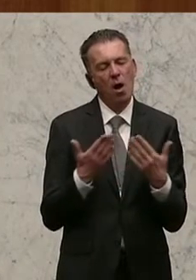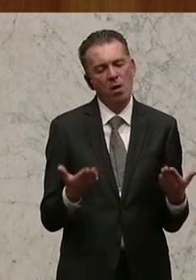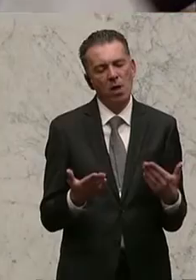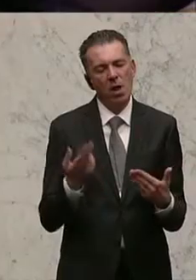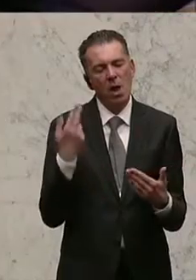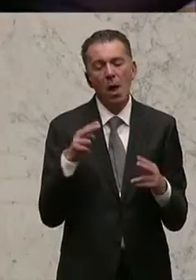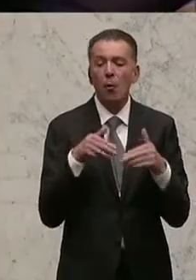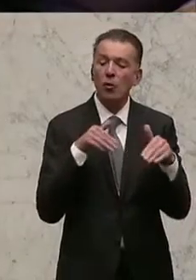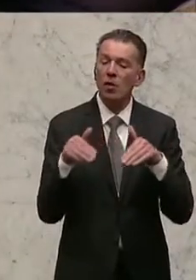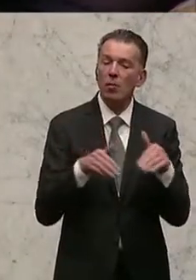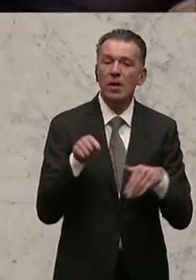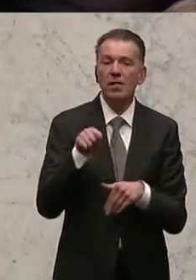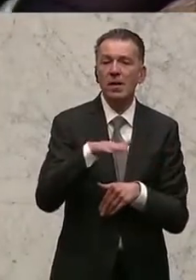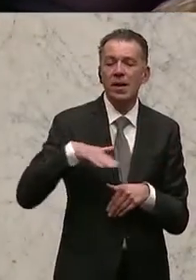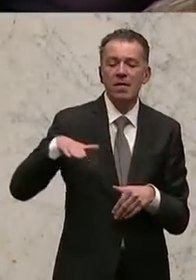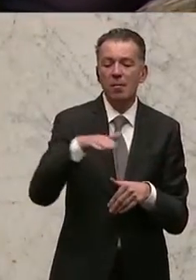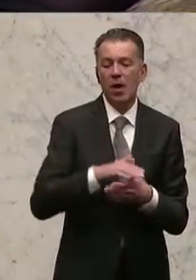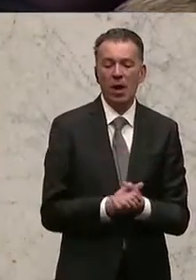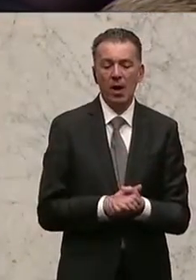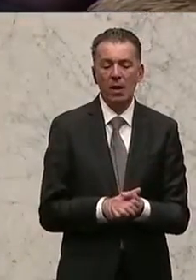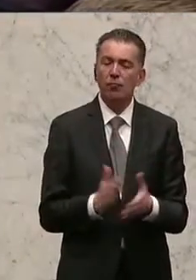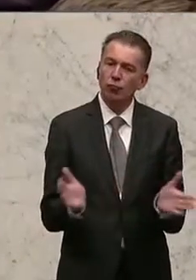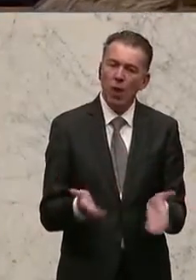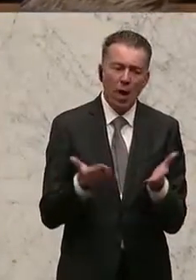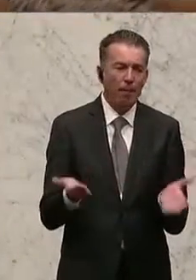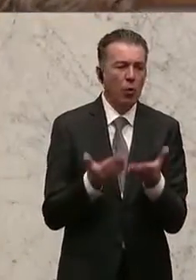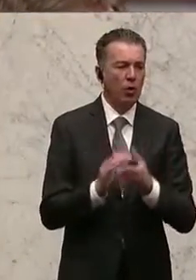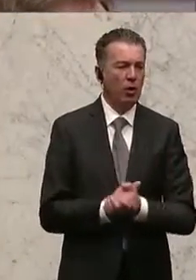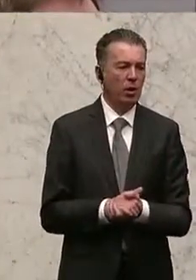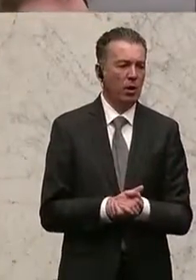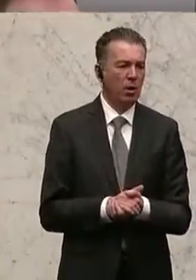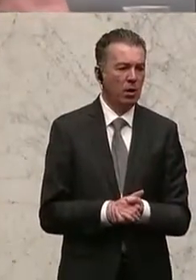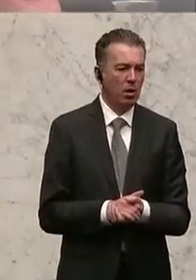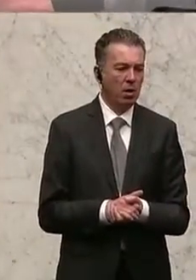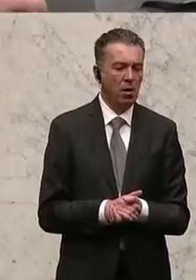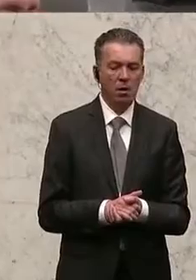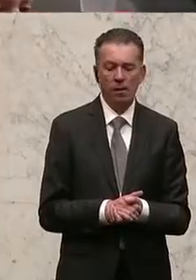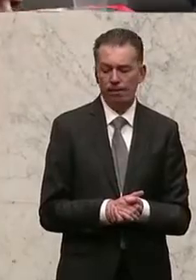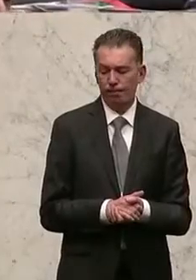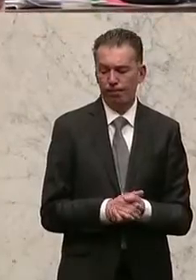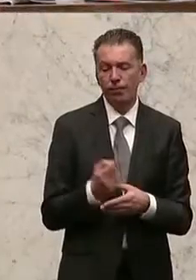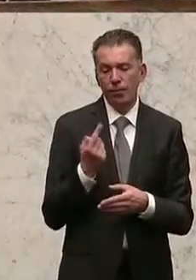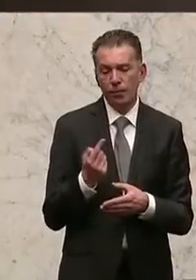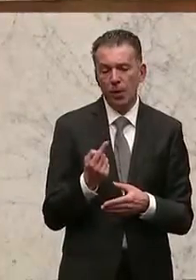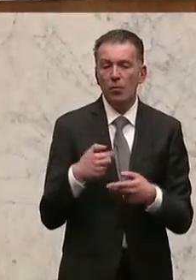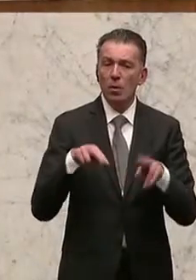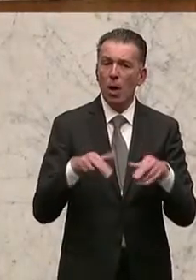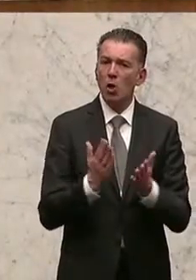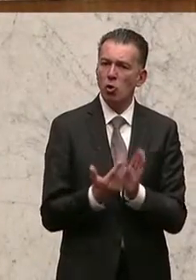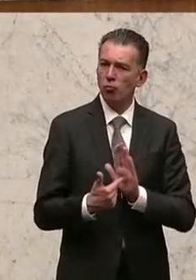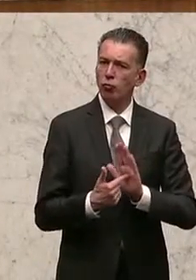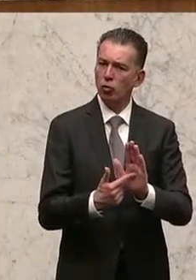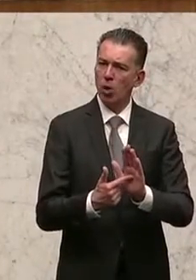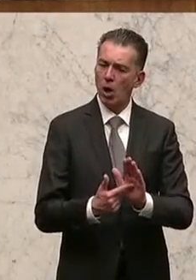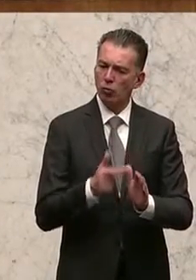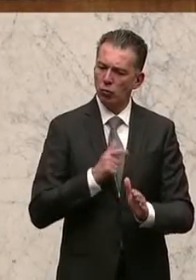Herr Bundesminister, in diesen Bereichen ermuntere ich Sie, tätig zu werden im Rat. Und Sie haben ja im Rat schon Charakter gezeigt in